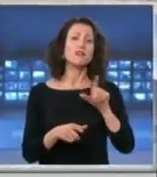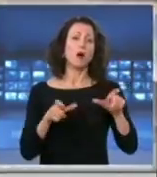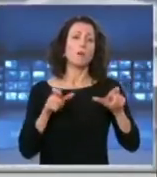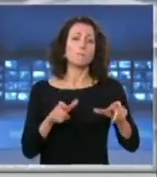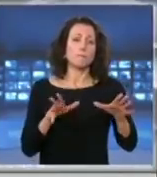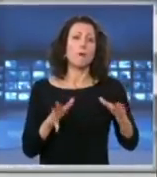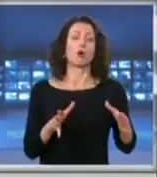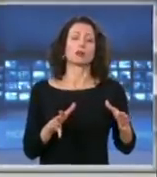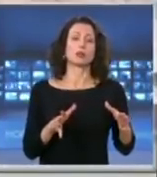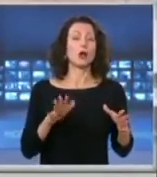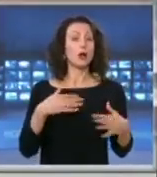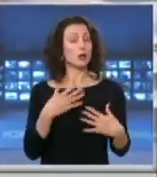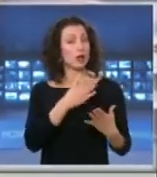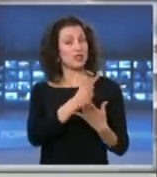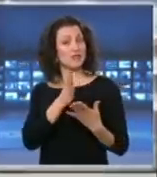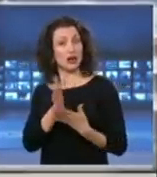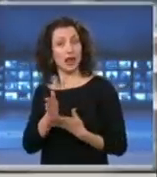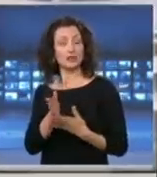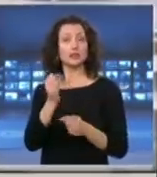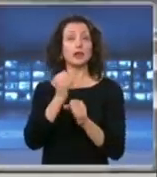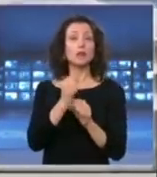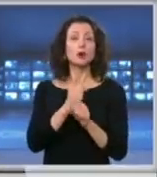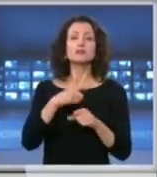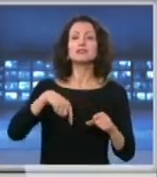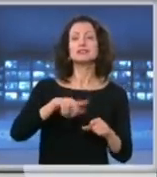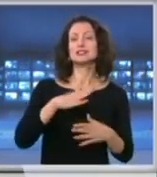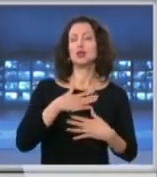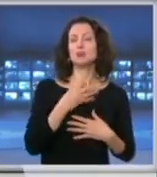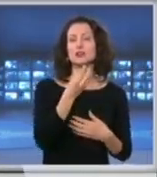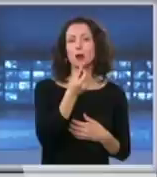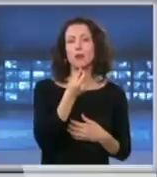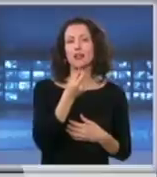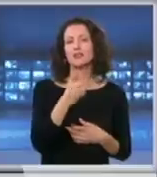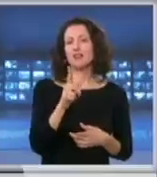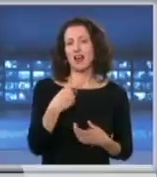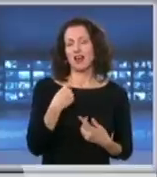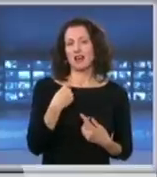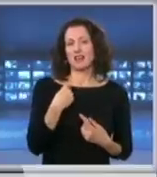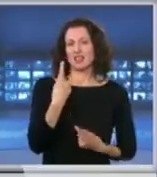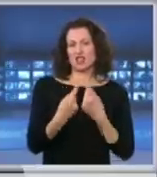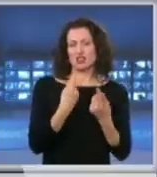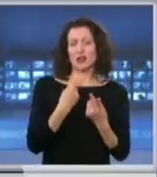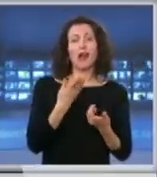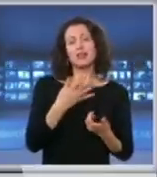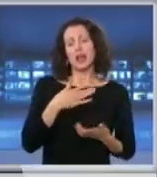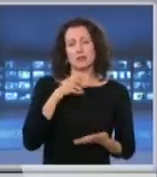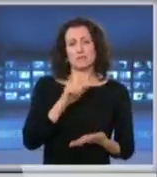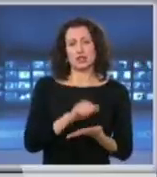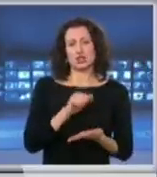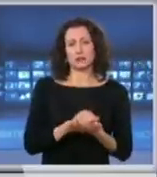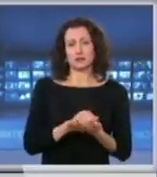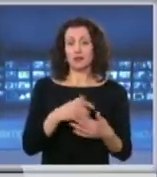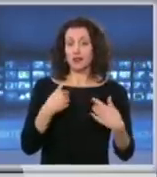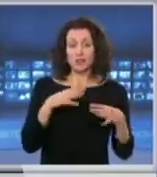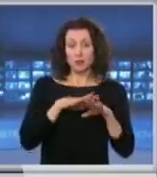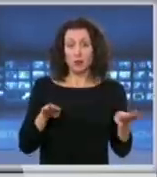имат и варианта да работят с местната валута. На жаргон казано имат печатници. Ние сме в борд и